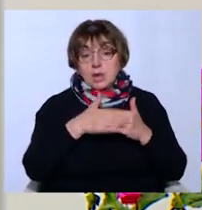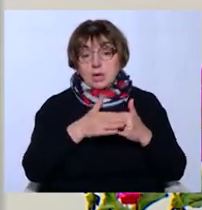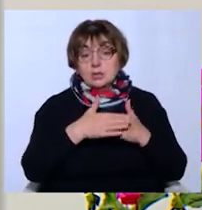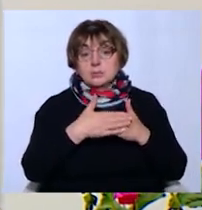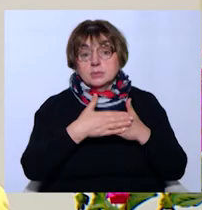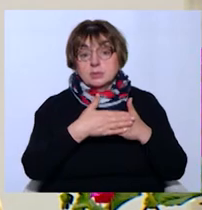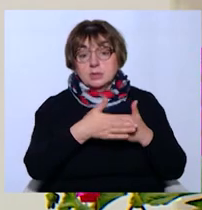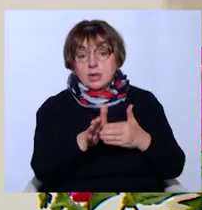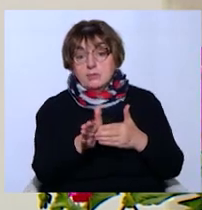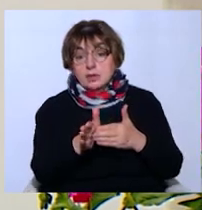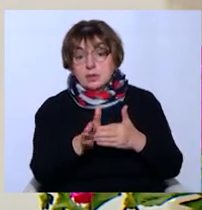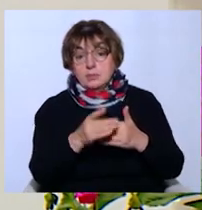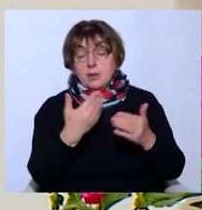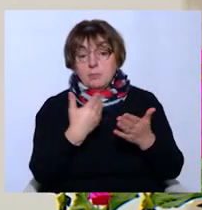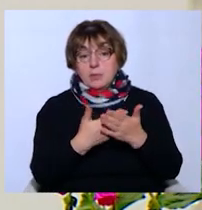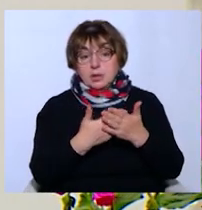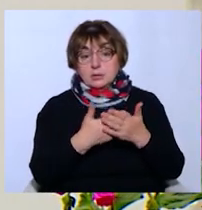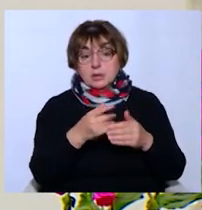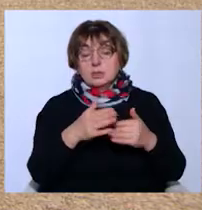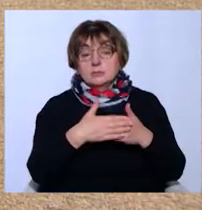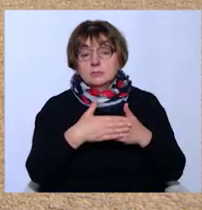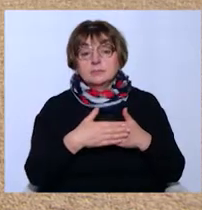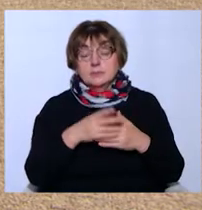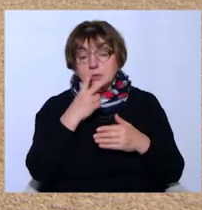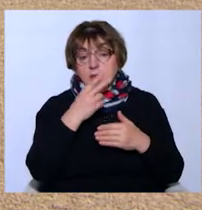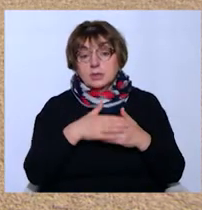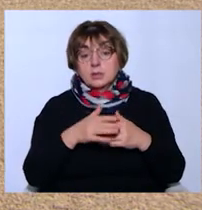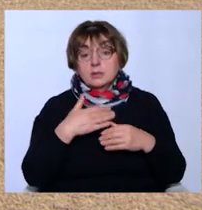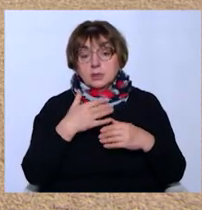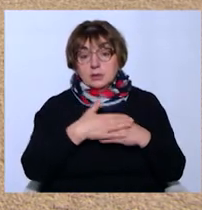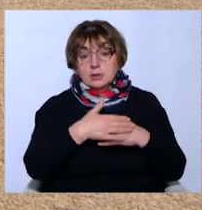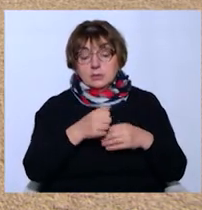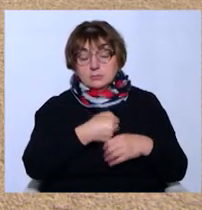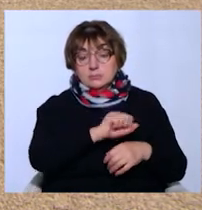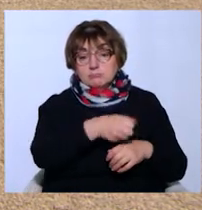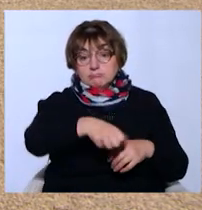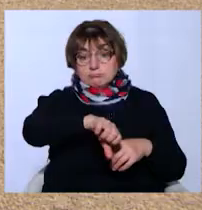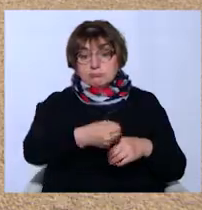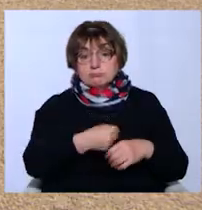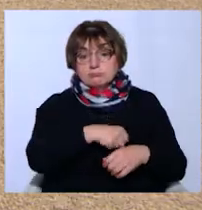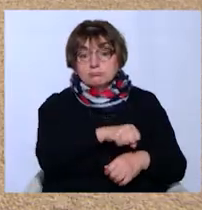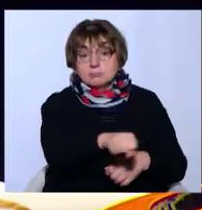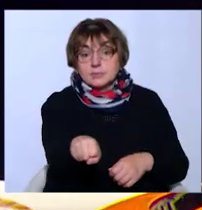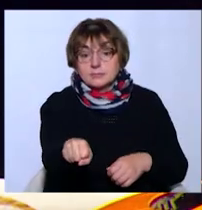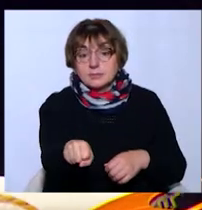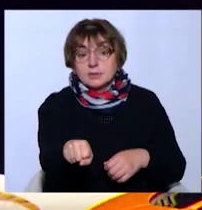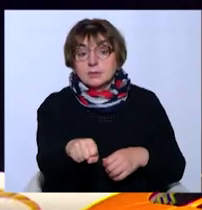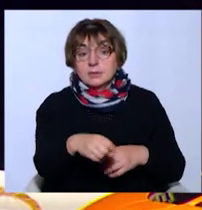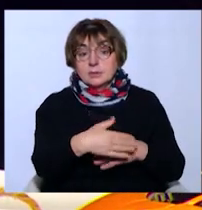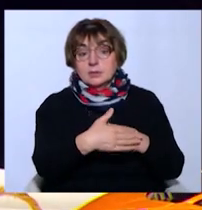კარი გაიღება. აი მაგალითად, ვთქვათ, რომ ეს არის კარი და მე შევაღე კარი. რა მოხდება? აი ეს კარი